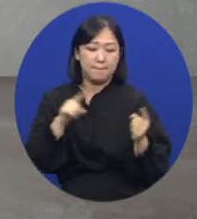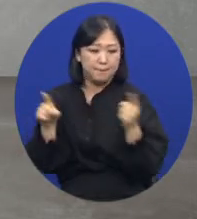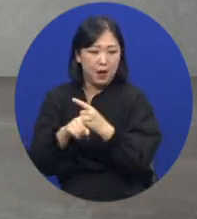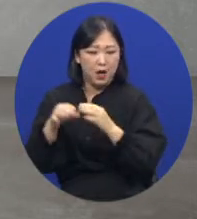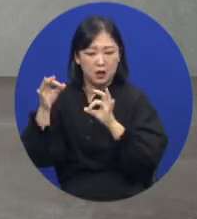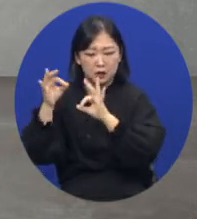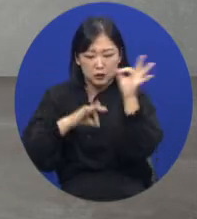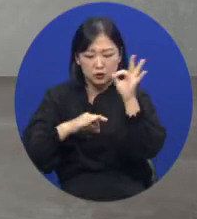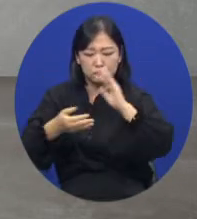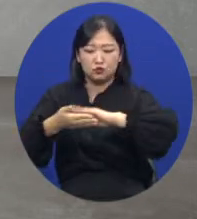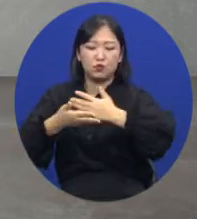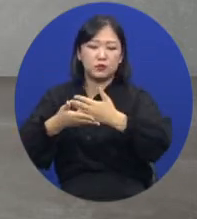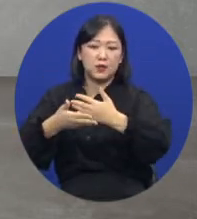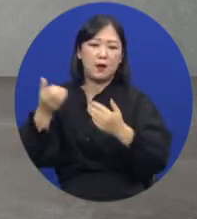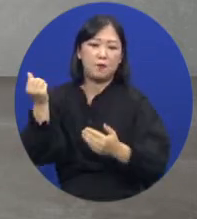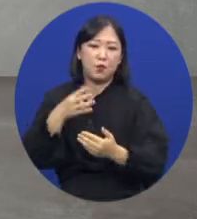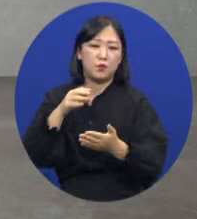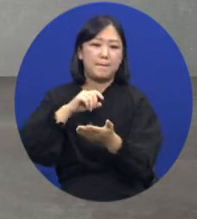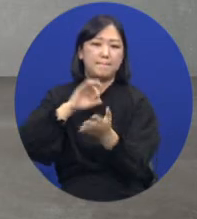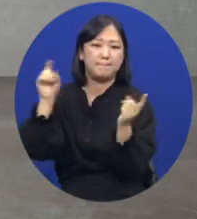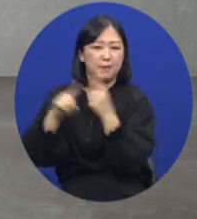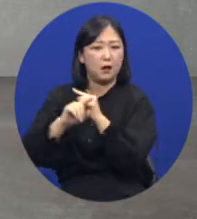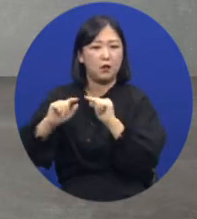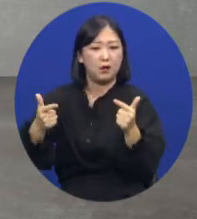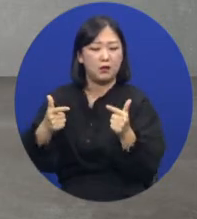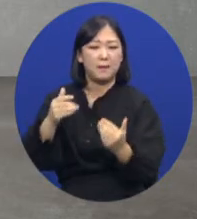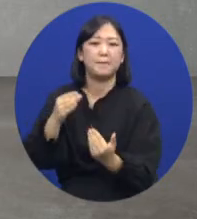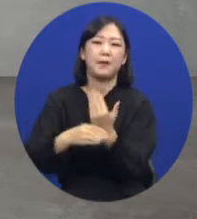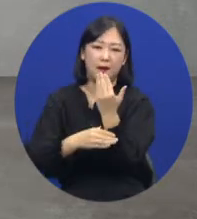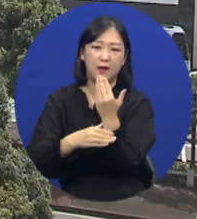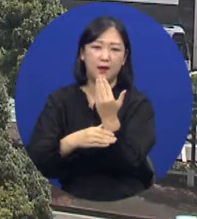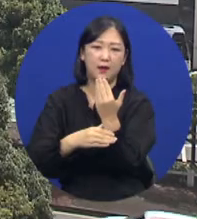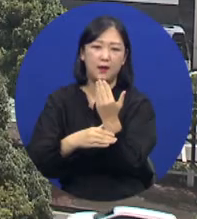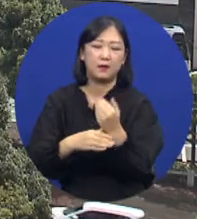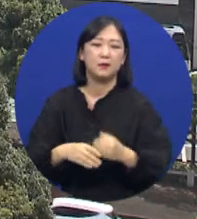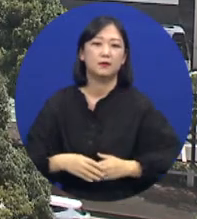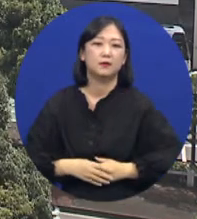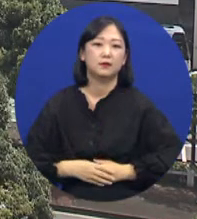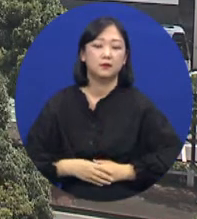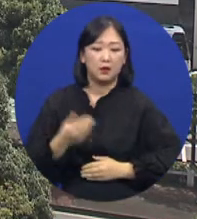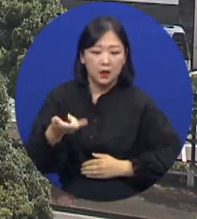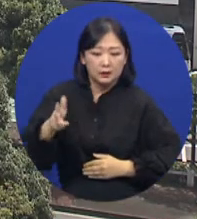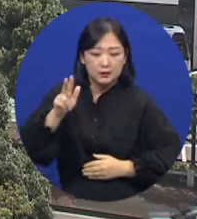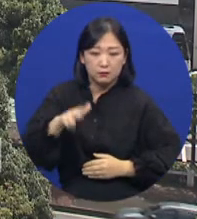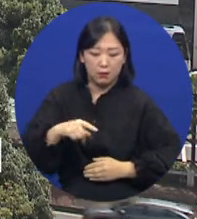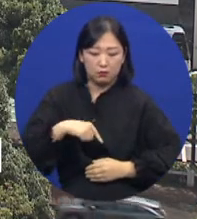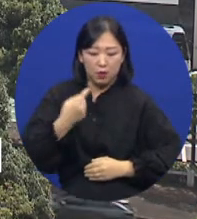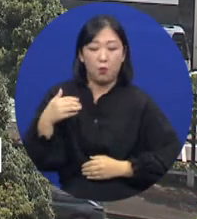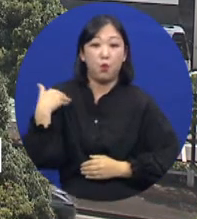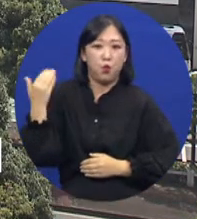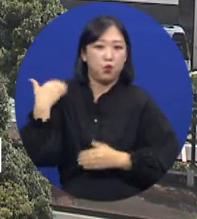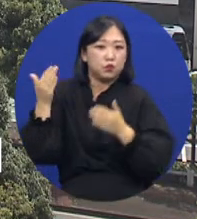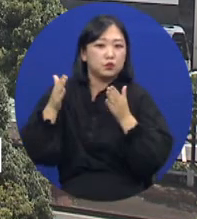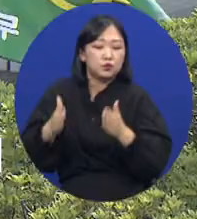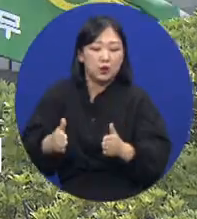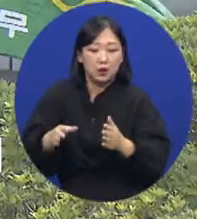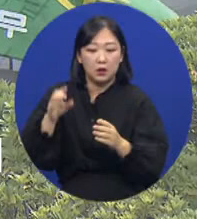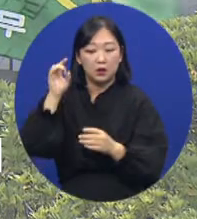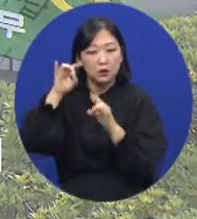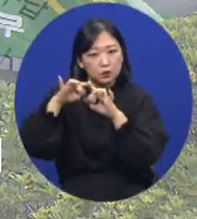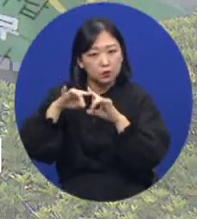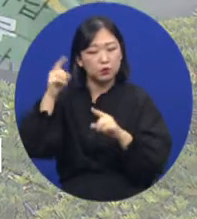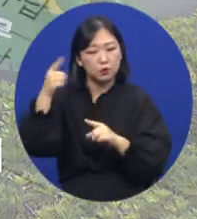실수로 자동이체 계좌를 바꾸지 않아 발생한 일이라고 해명했습니다. 그러나 자신도 모르는 사이에 전기